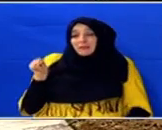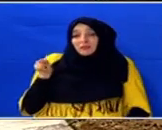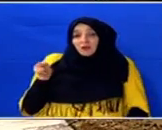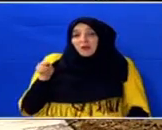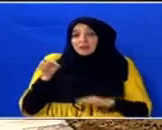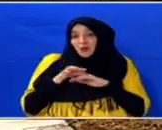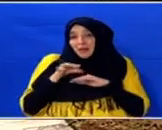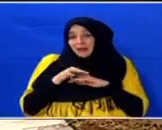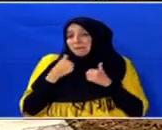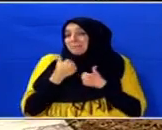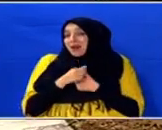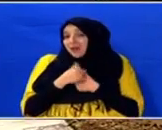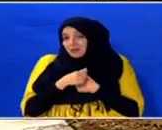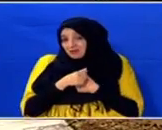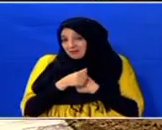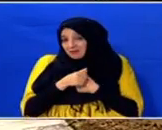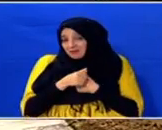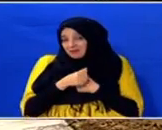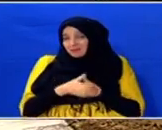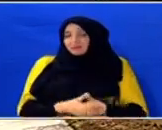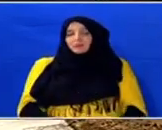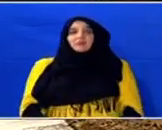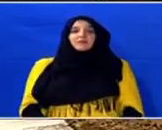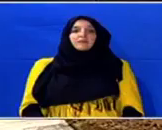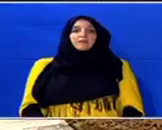من زوجها الذي هو في غيبوبة،